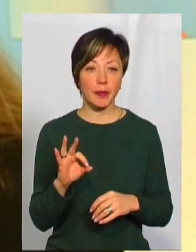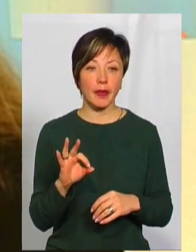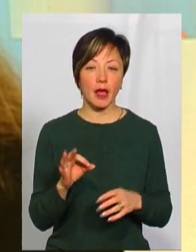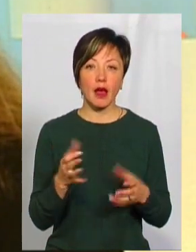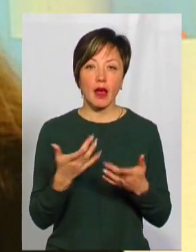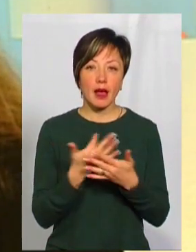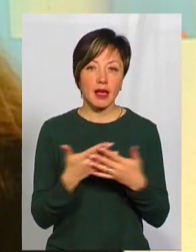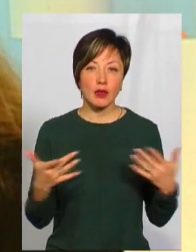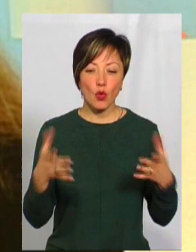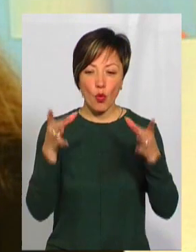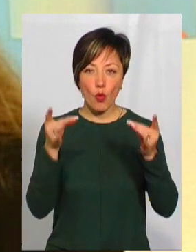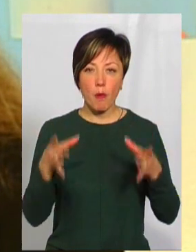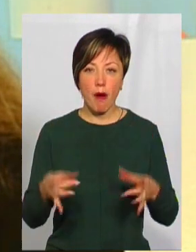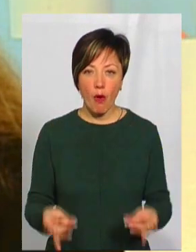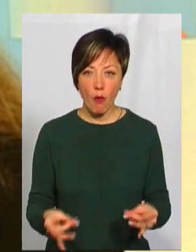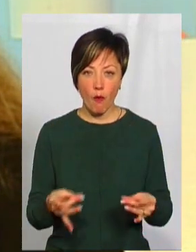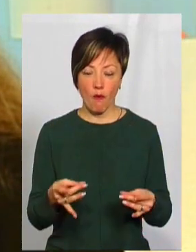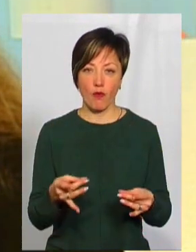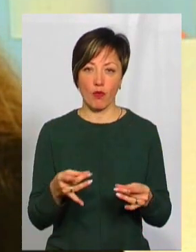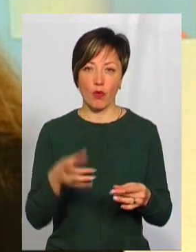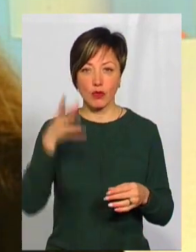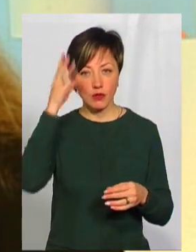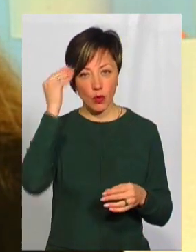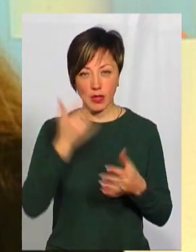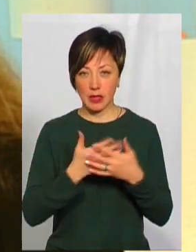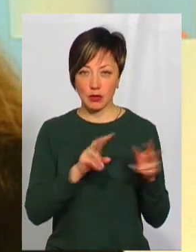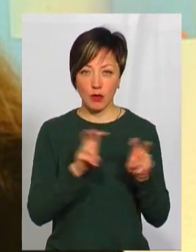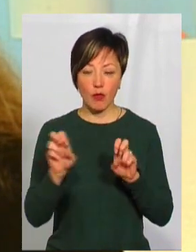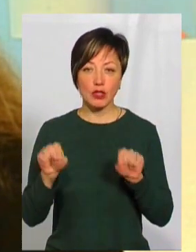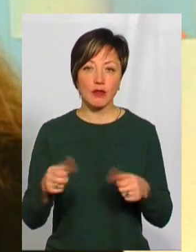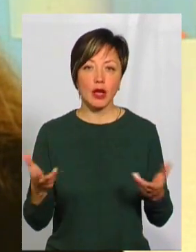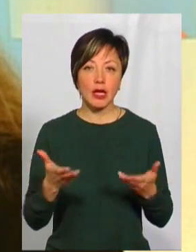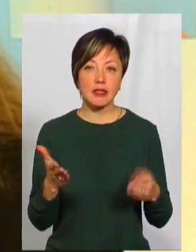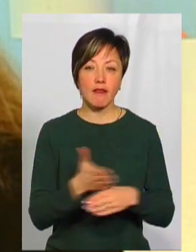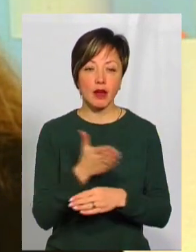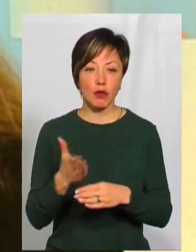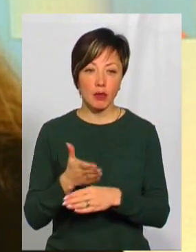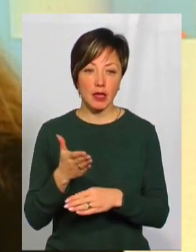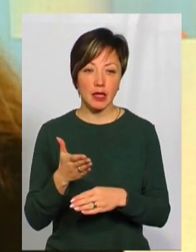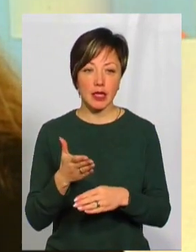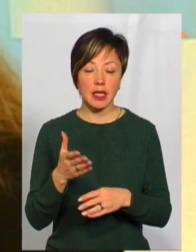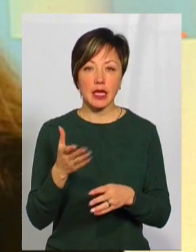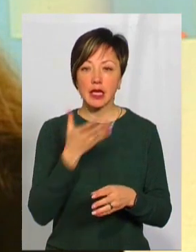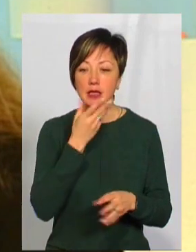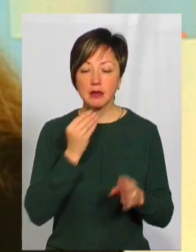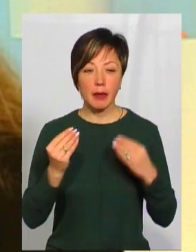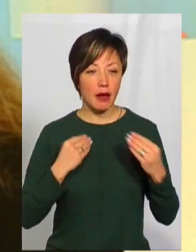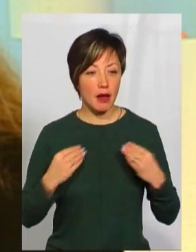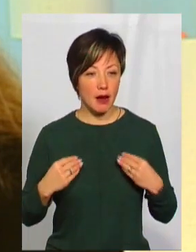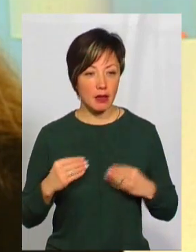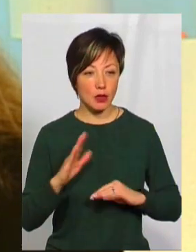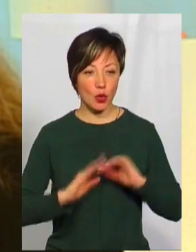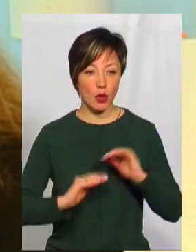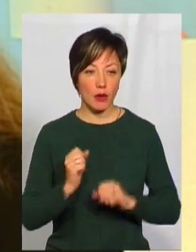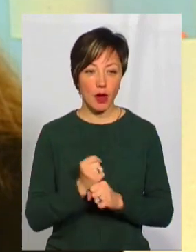екоупаковку різного вигляду, можливо, нам потрібно освоїти. Можливо, якісь вироби з прикрас, що робляться